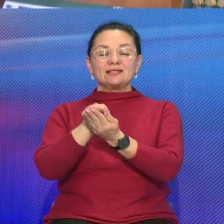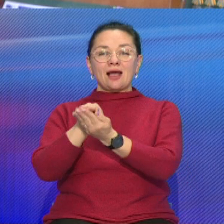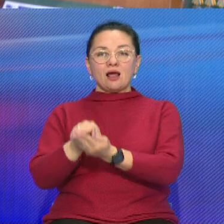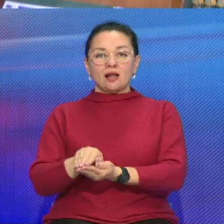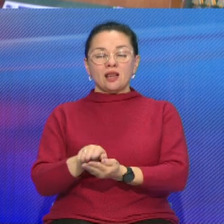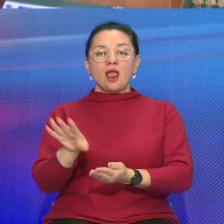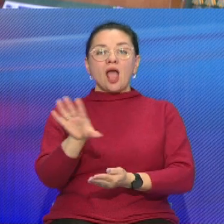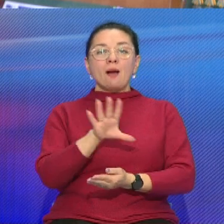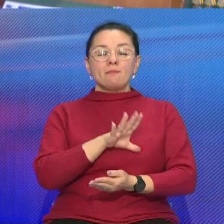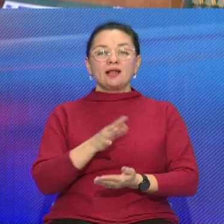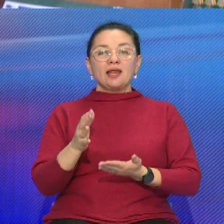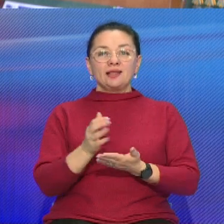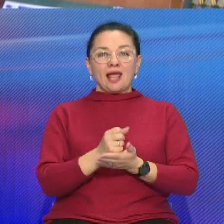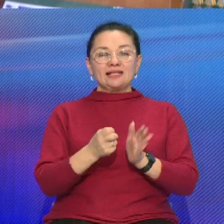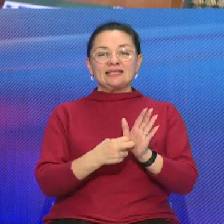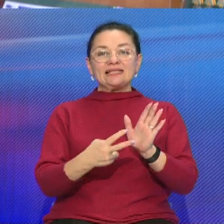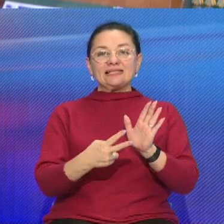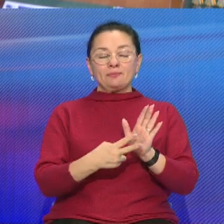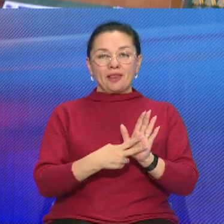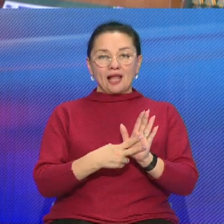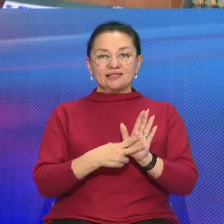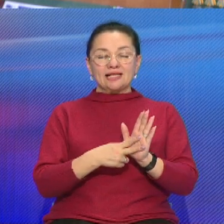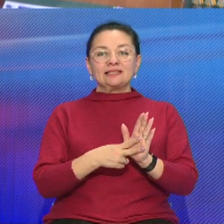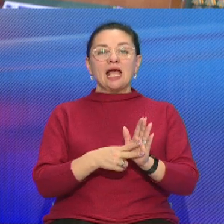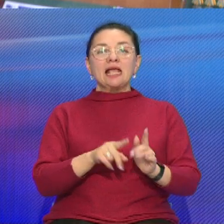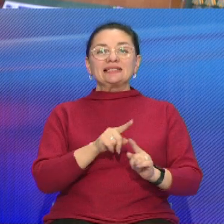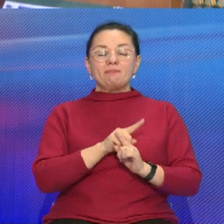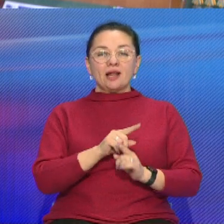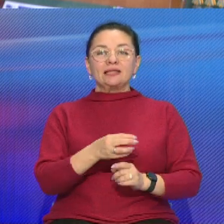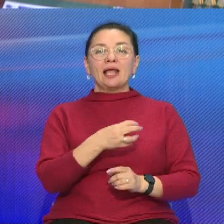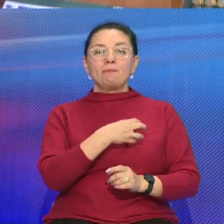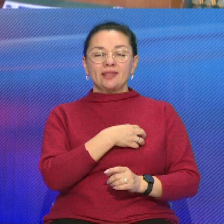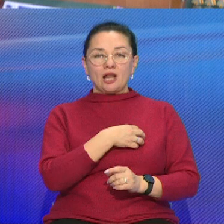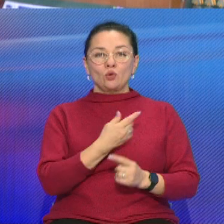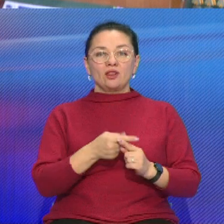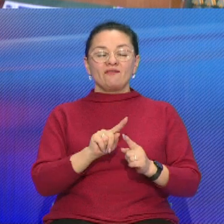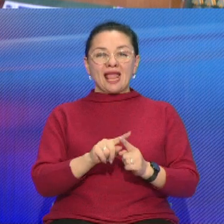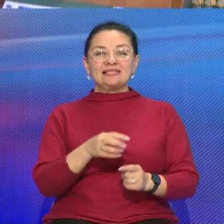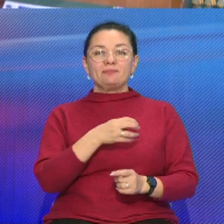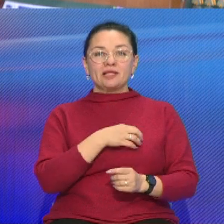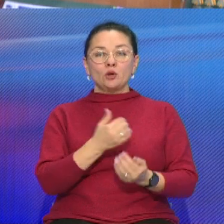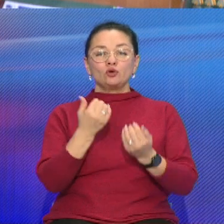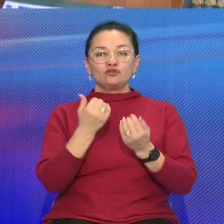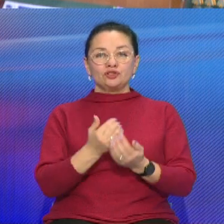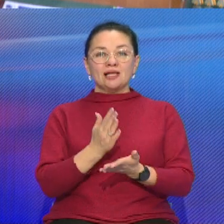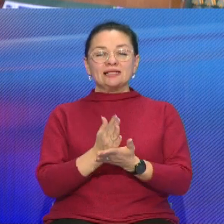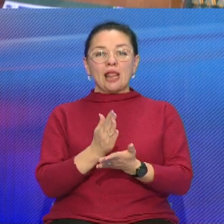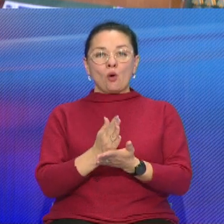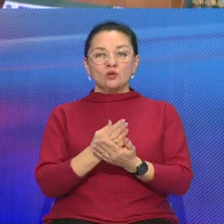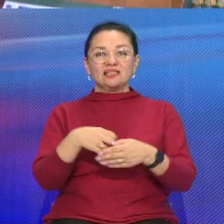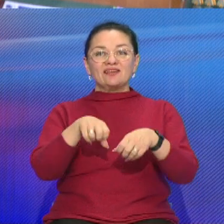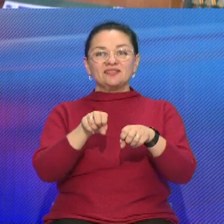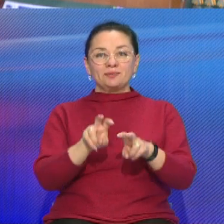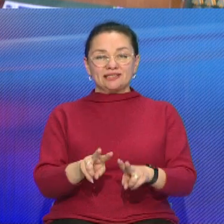были найдены 17 смертных медальонов. Эти медальоны сейчас находятся на обработке лабораторной.